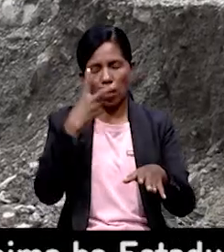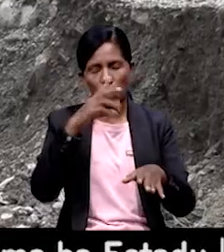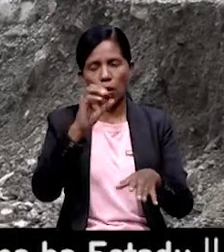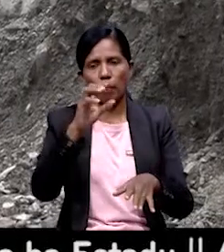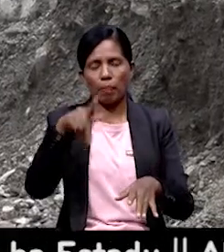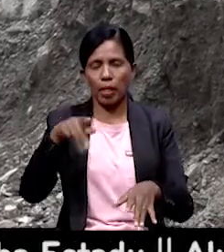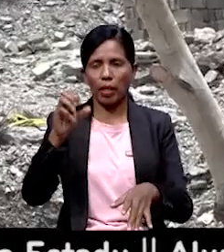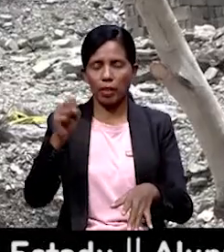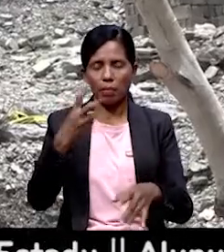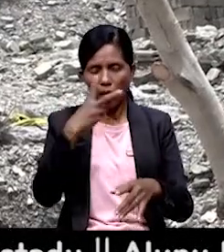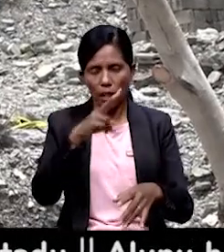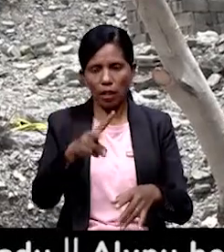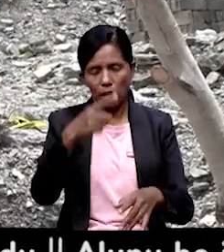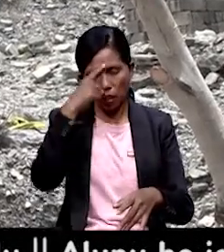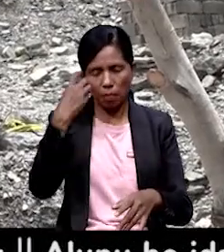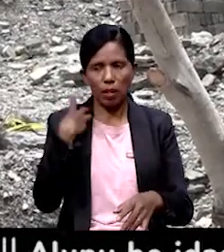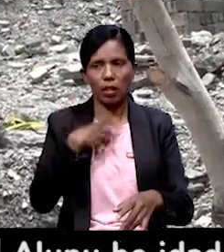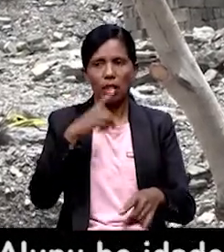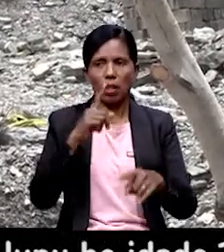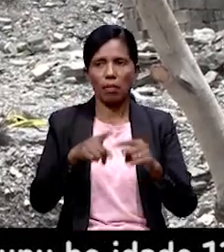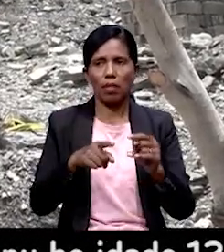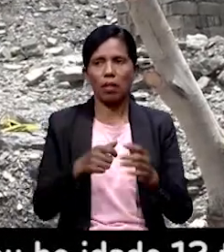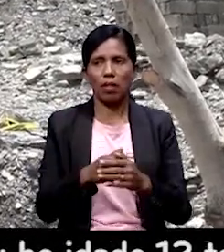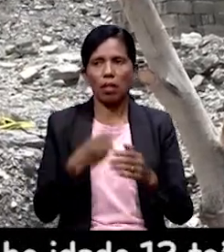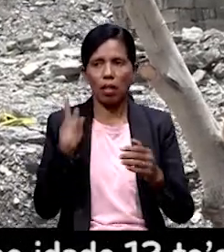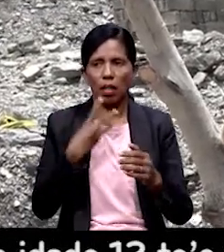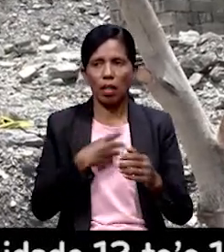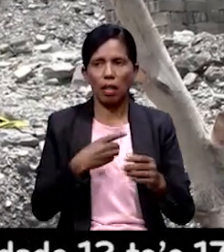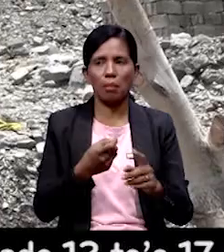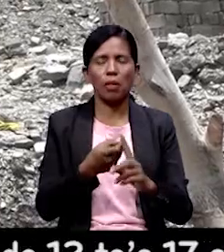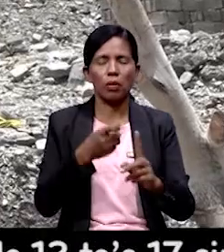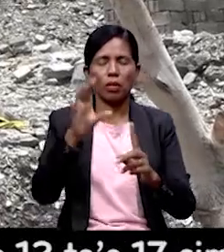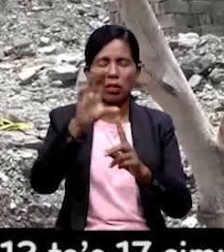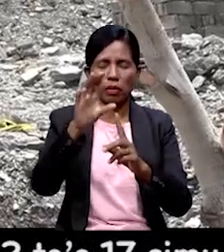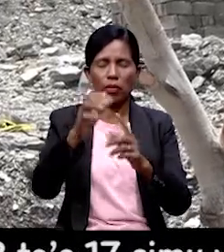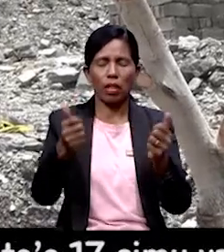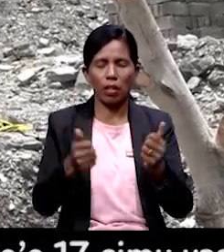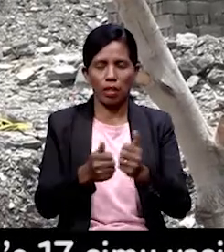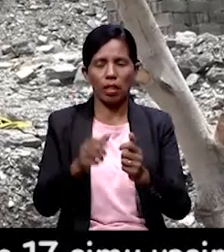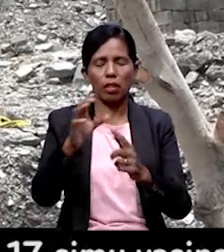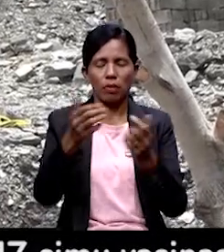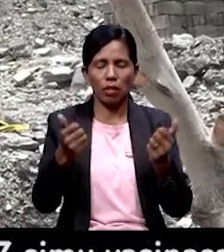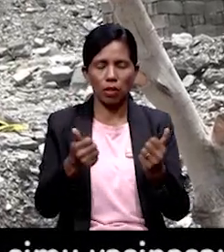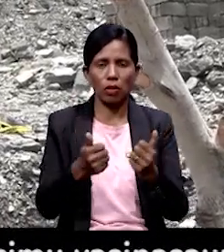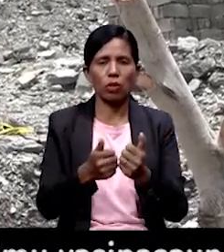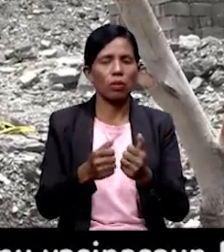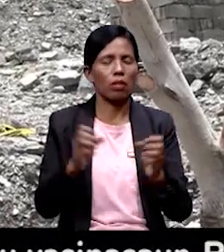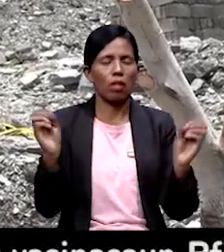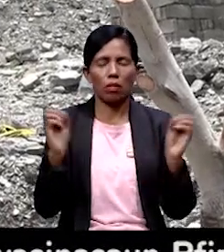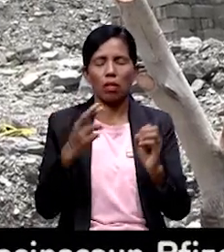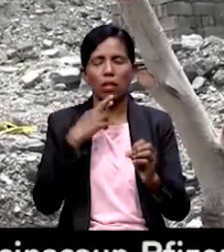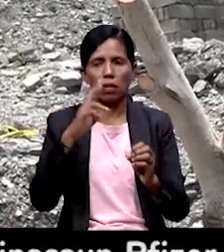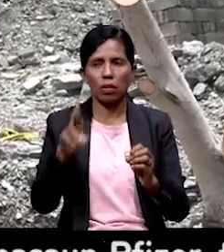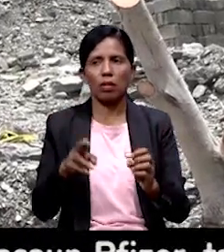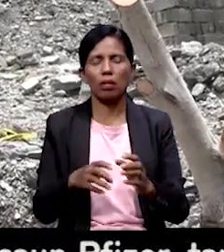kera mes tambah itu lebih lah hakat liu nedu nami liu nafati usia mina sefi ali hasil suku mesti awak orang resultat dulu lah. Sesana mesin saya mesti